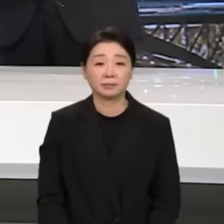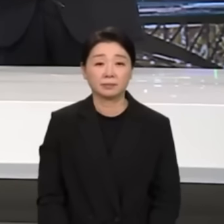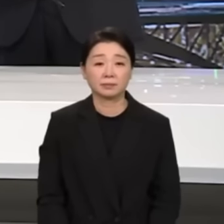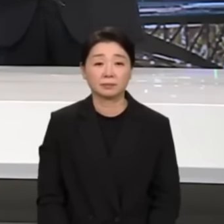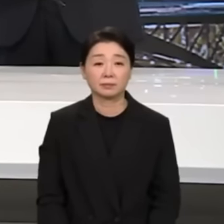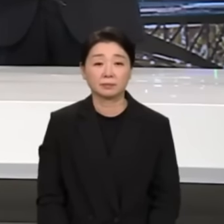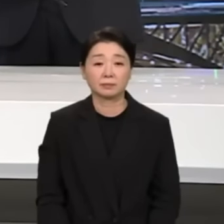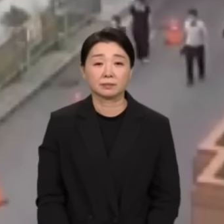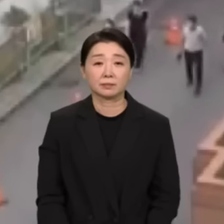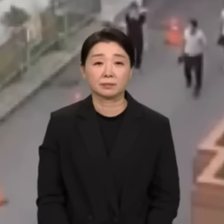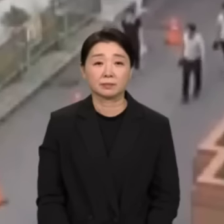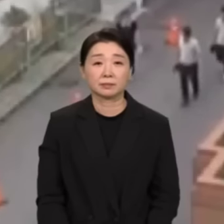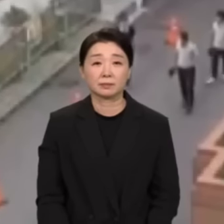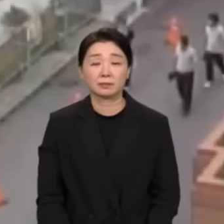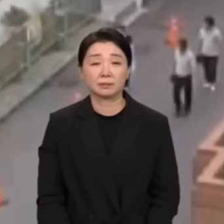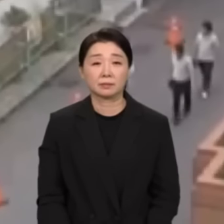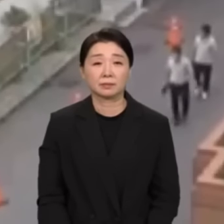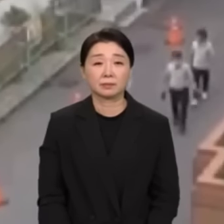기자입니다.